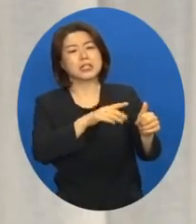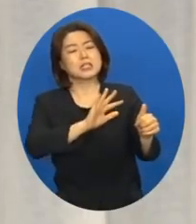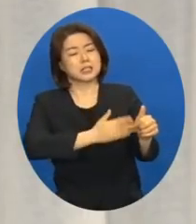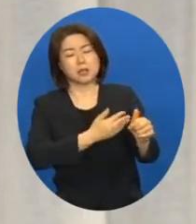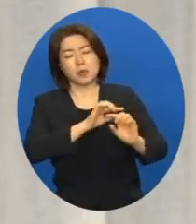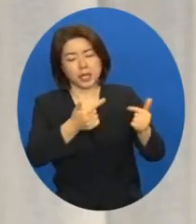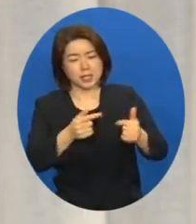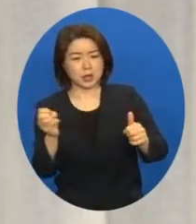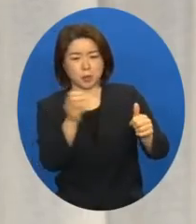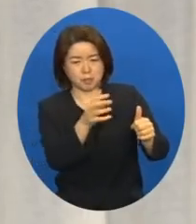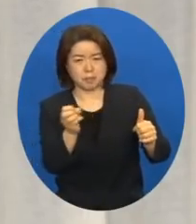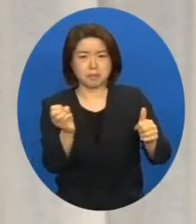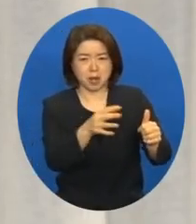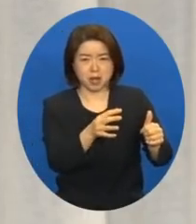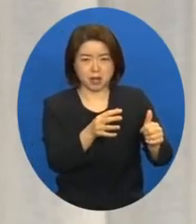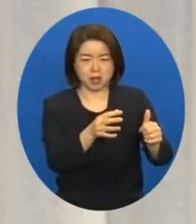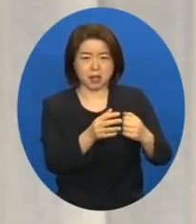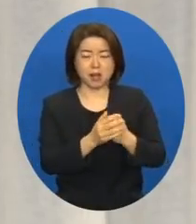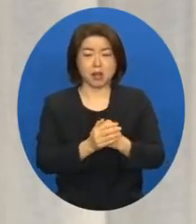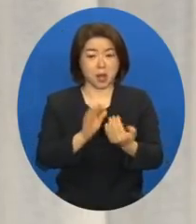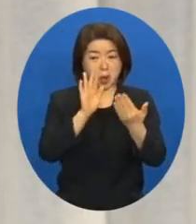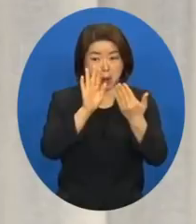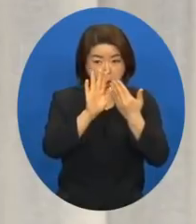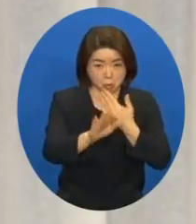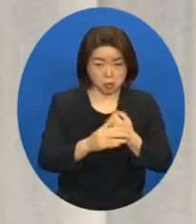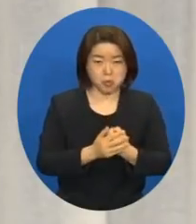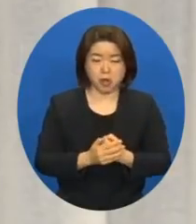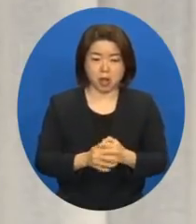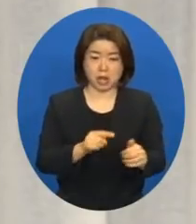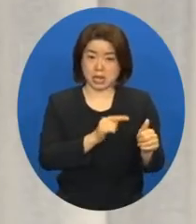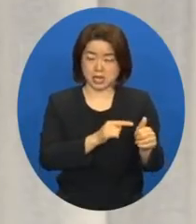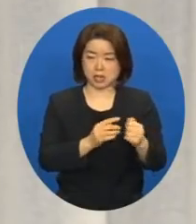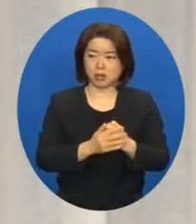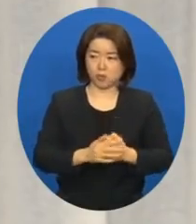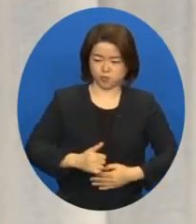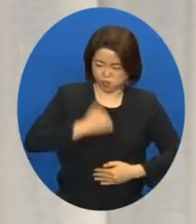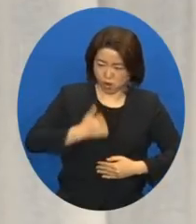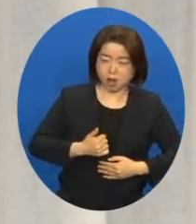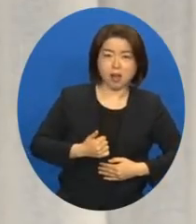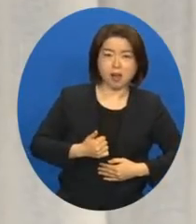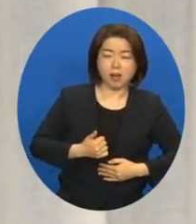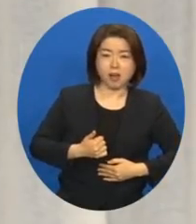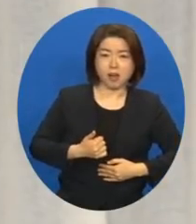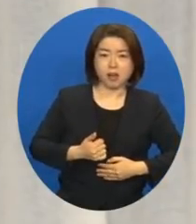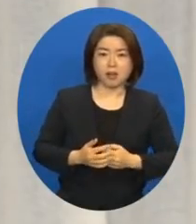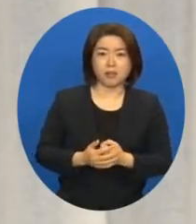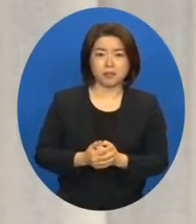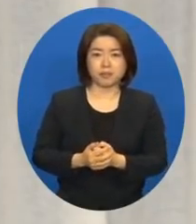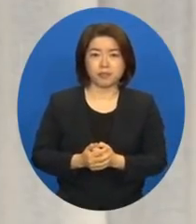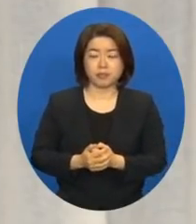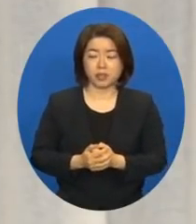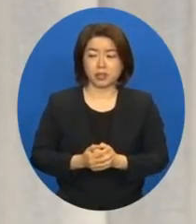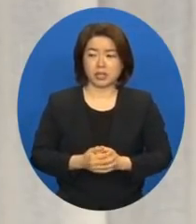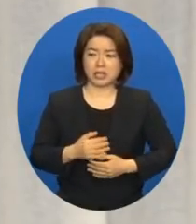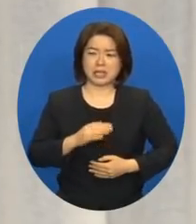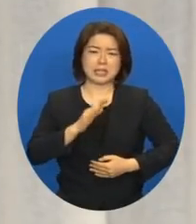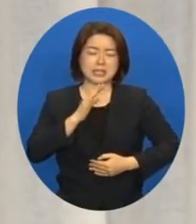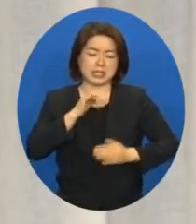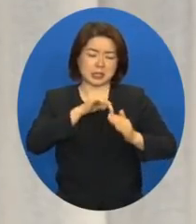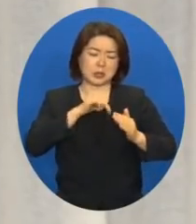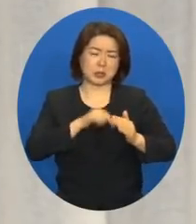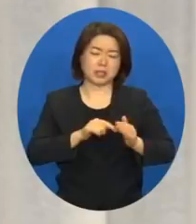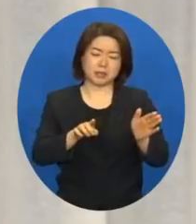라고 이야기를 합니다. 나중에는 이 아이가 막 화를 냅니다. 진짜 믿고 있는 건